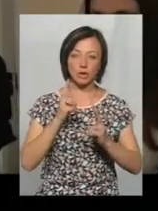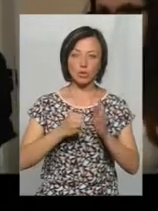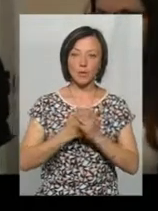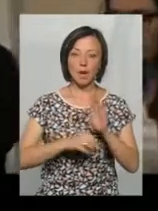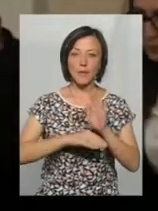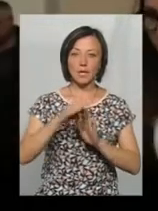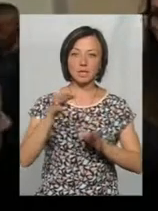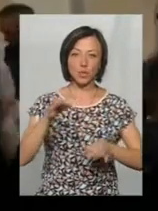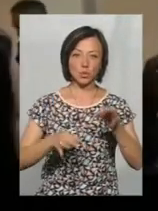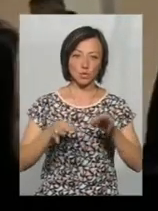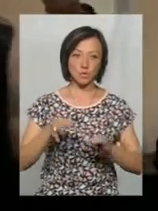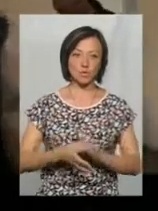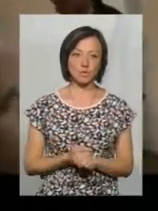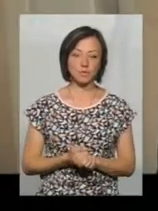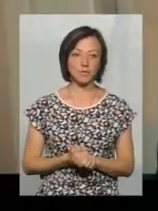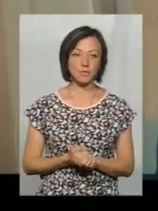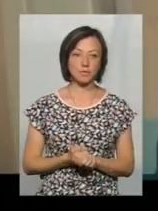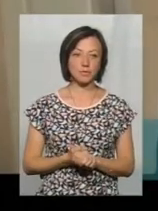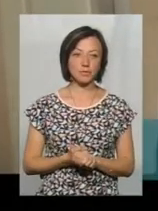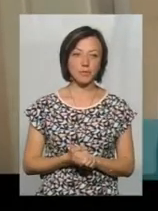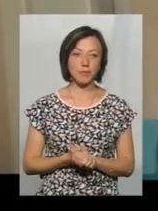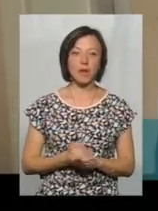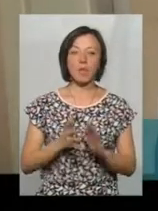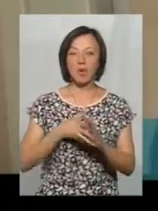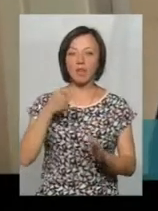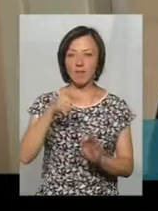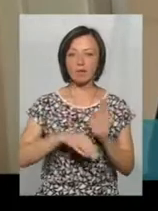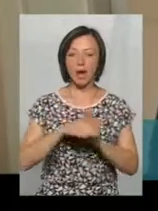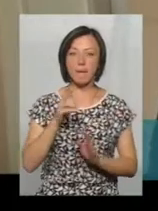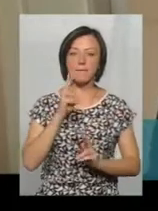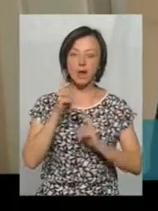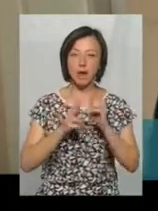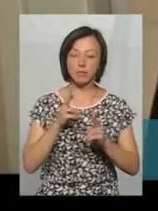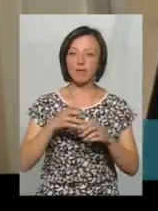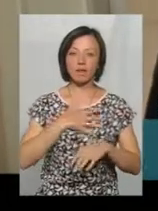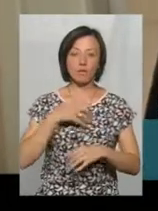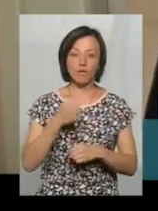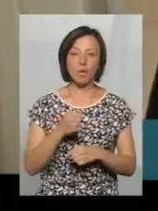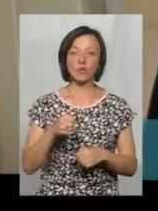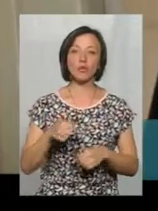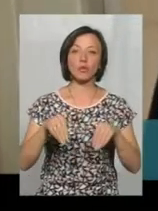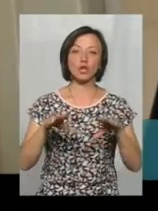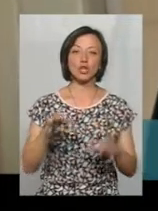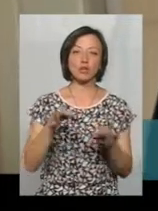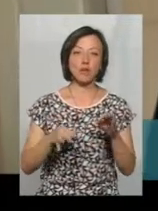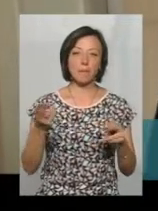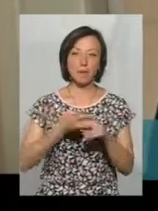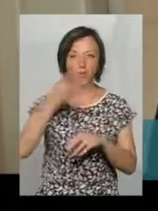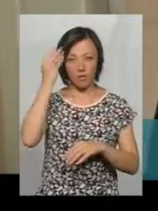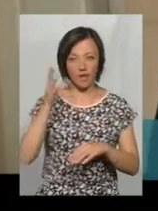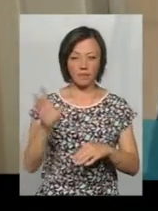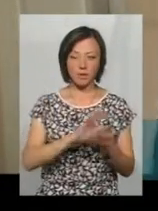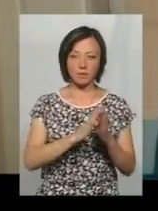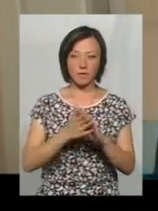суду. Звичайно, ми будемо подавати апеляцію. Ми не задоволені рішенням суду. Ми вважаємо, що воно прийнято без урахування всіх обставин справи